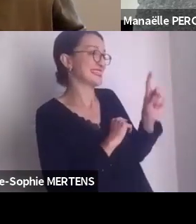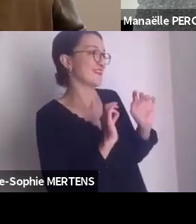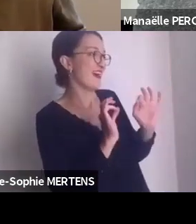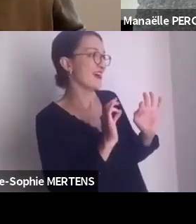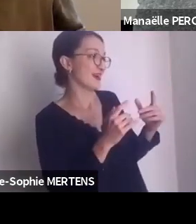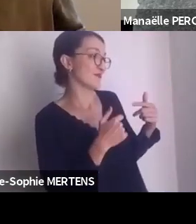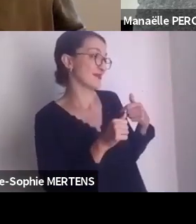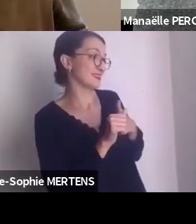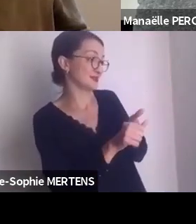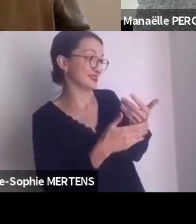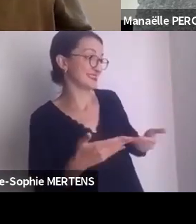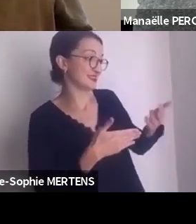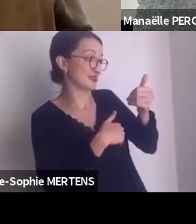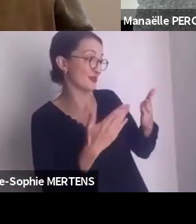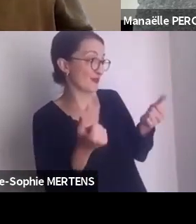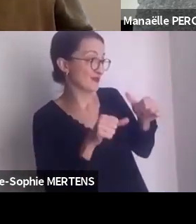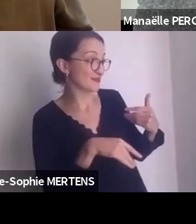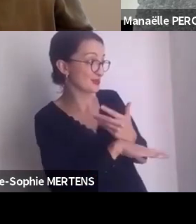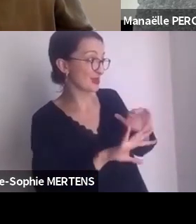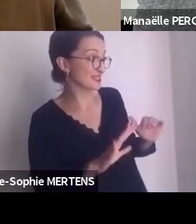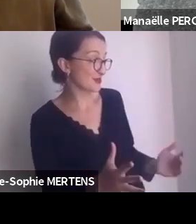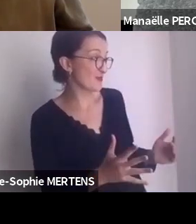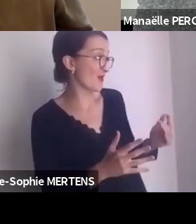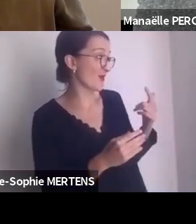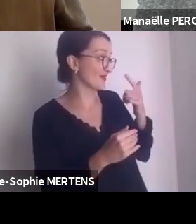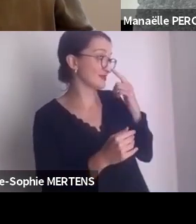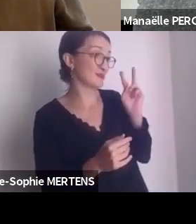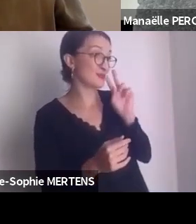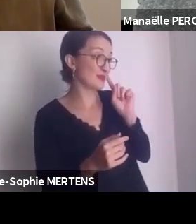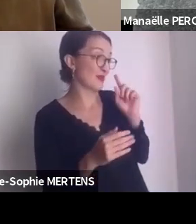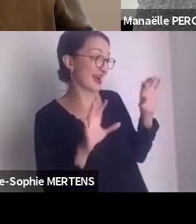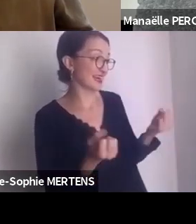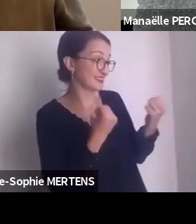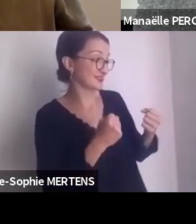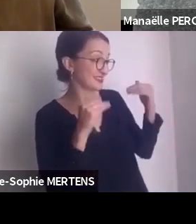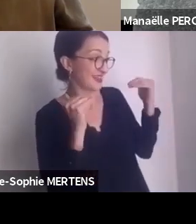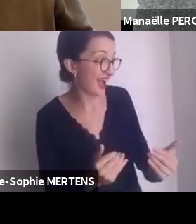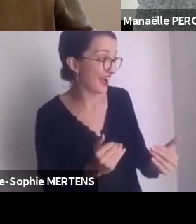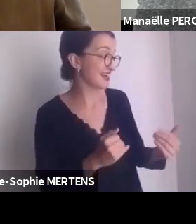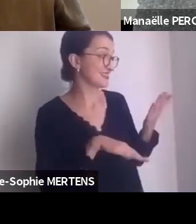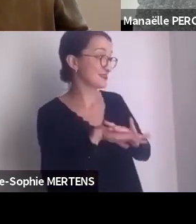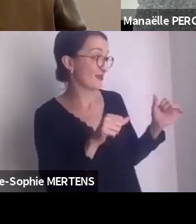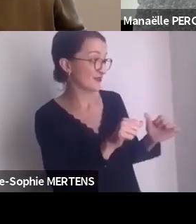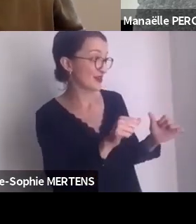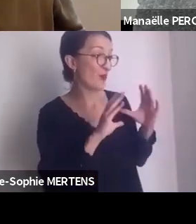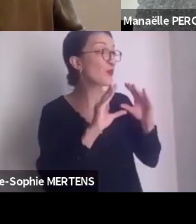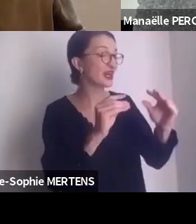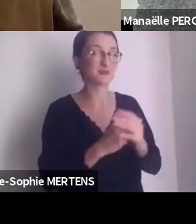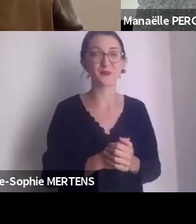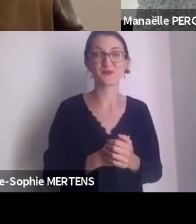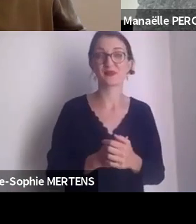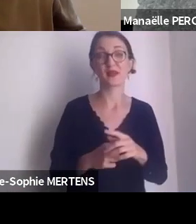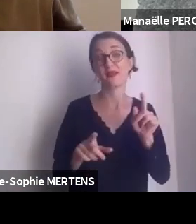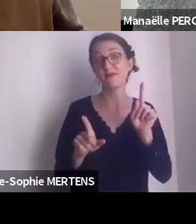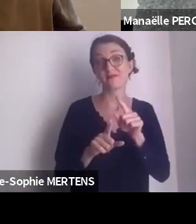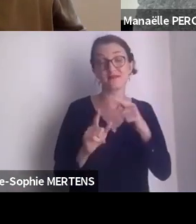confinement ? Comment ça s'est passé avec cet arrêt et qu'est-ce que vous avez pu mettre en place ? Ça a été un peu le coup de